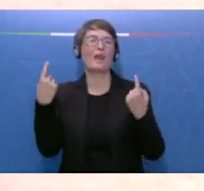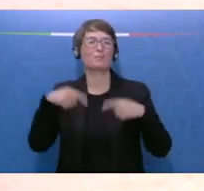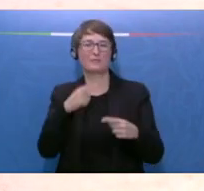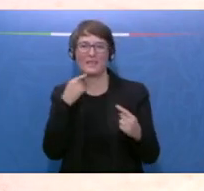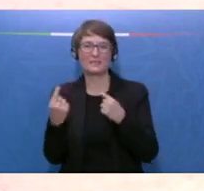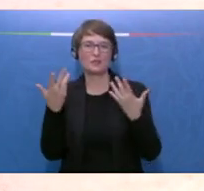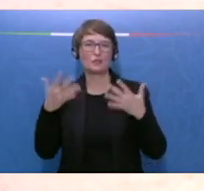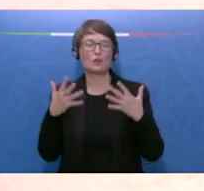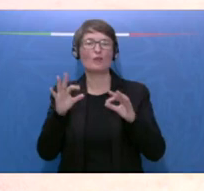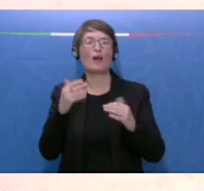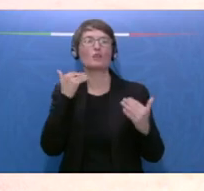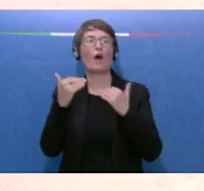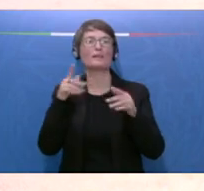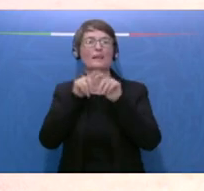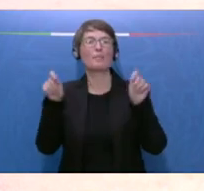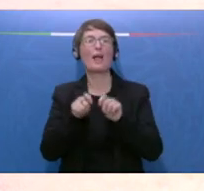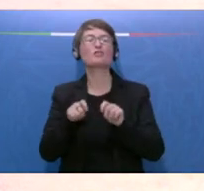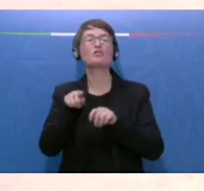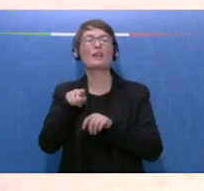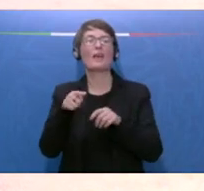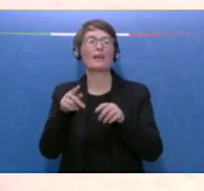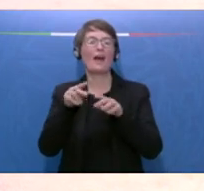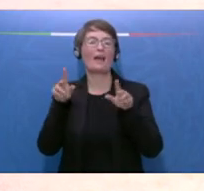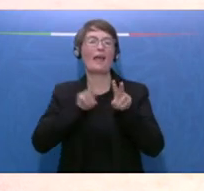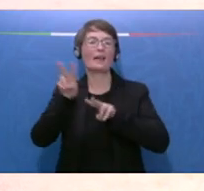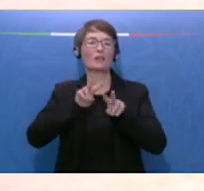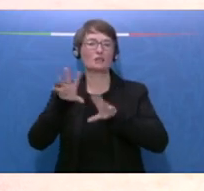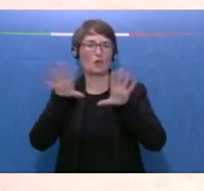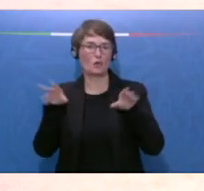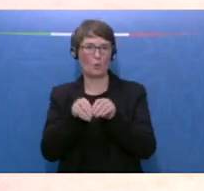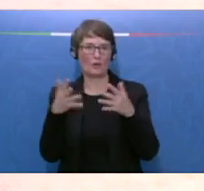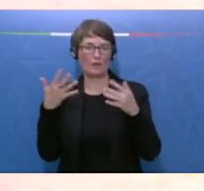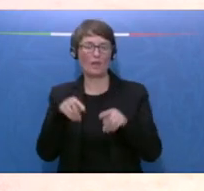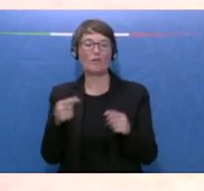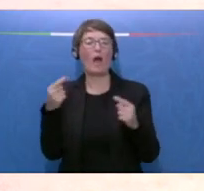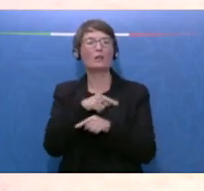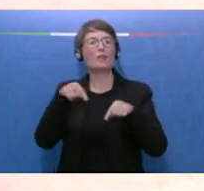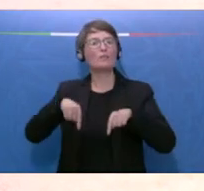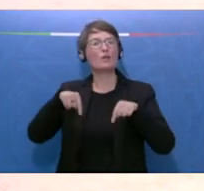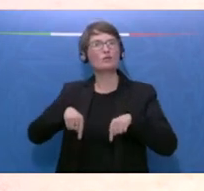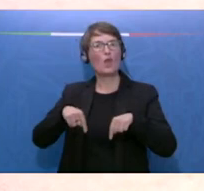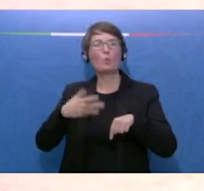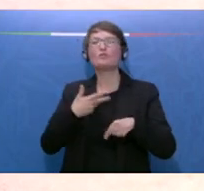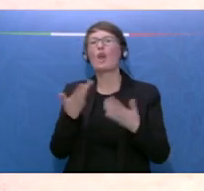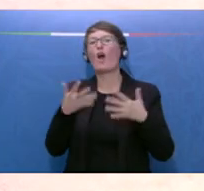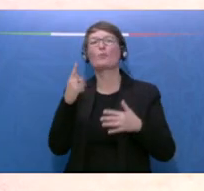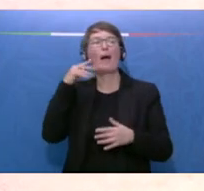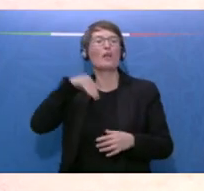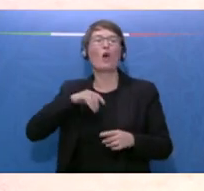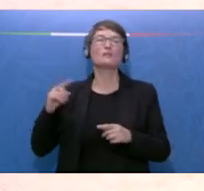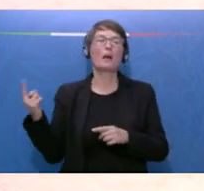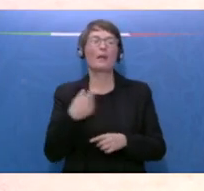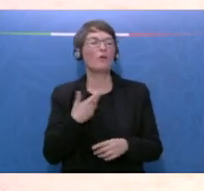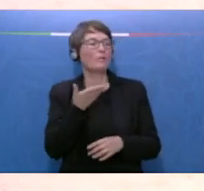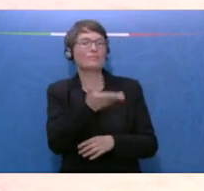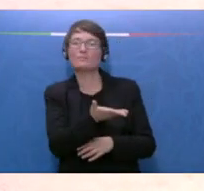delle nazioni unite e qui ormai c'è la consapevolezza di questa emergenza e delle